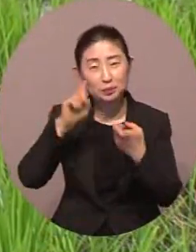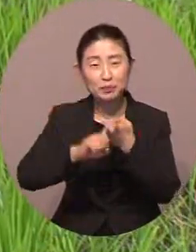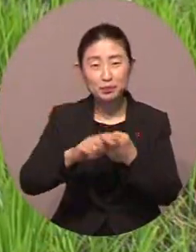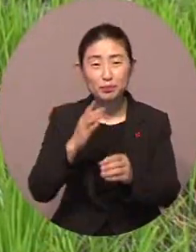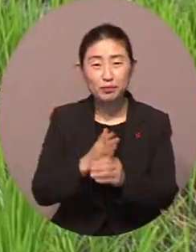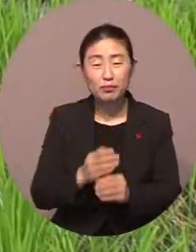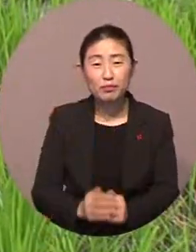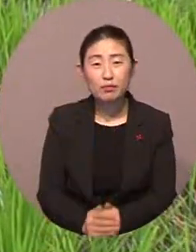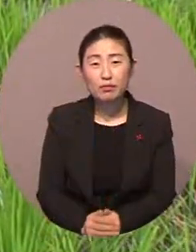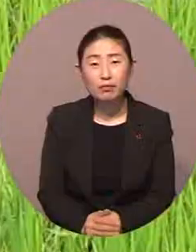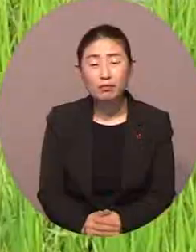전망입니다